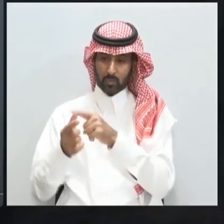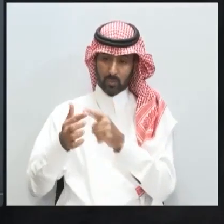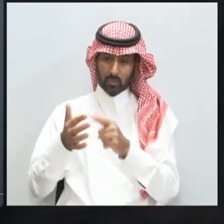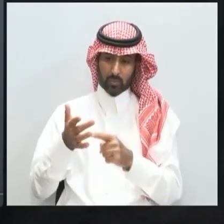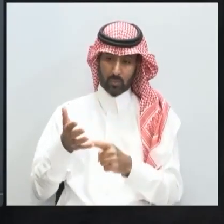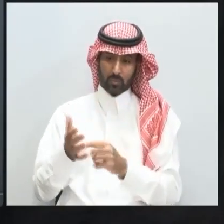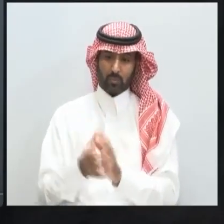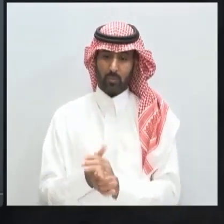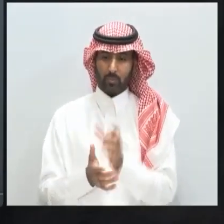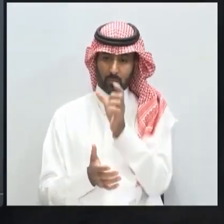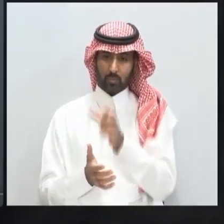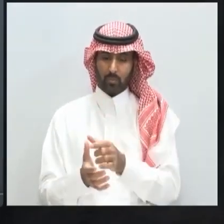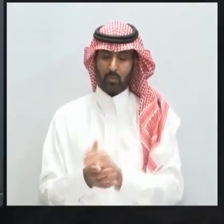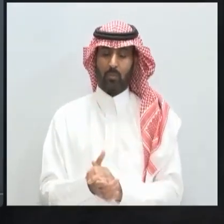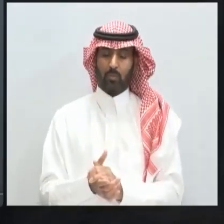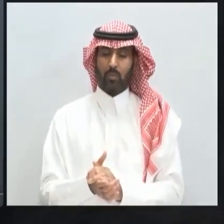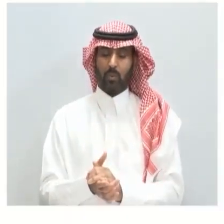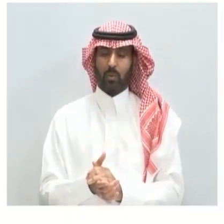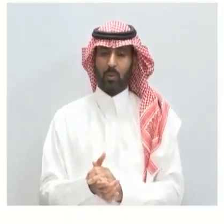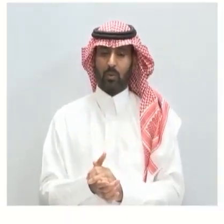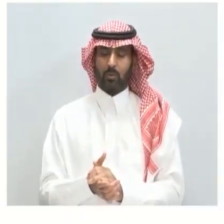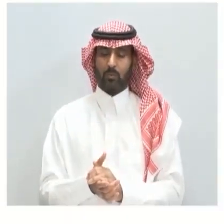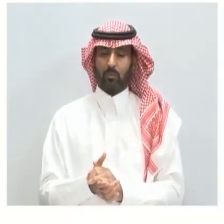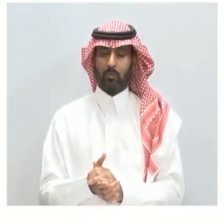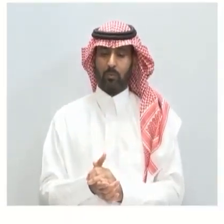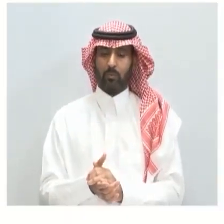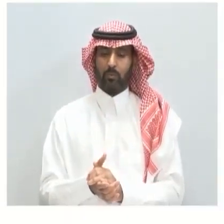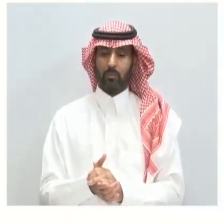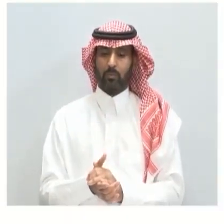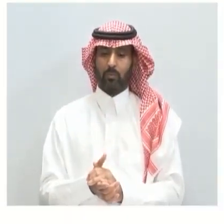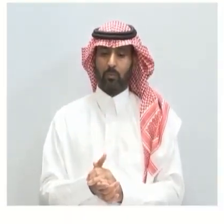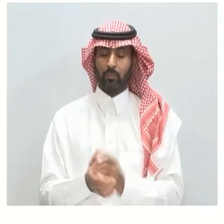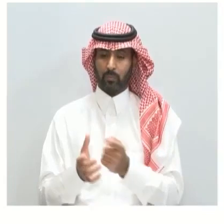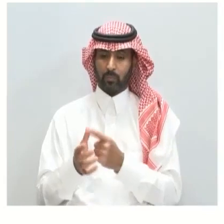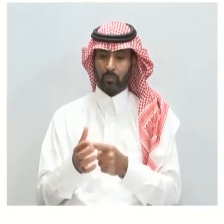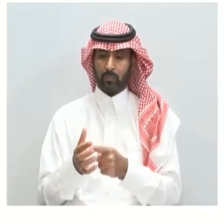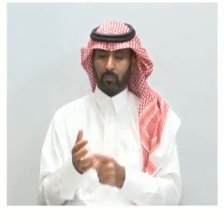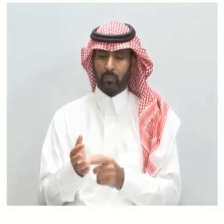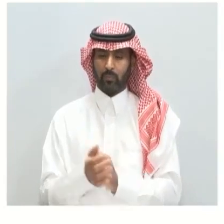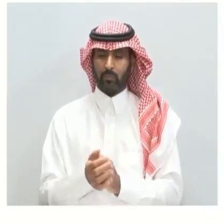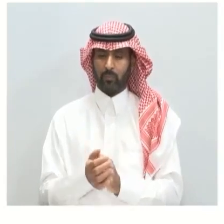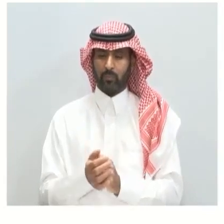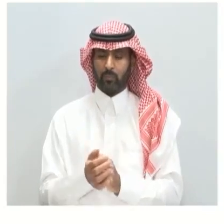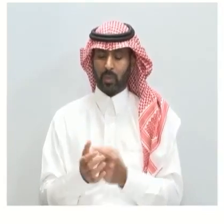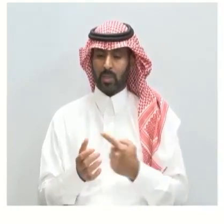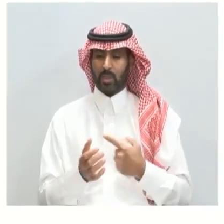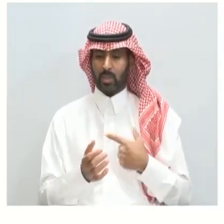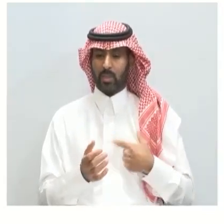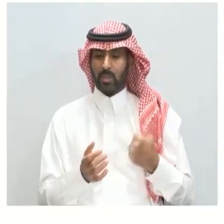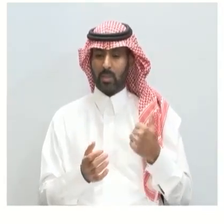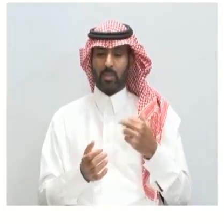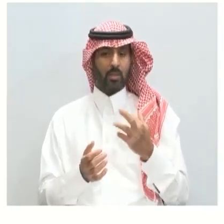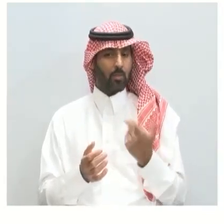نظمها الامام الصبان رحمه الله تعالى اذا هذه المباد العشره ظاهره امامكم اسمه اي اسم